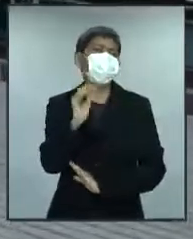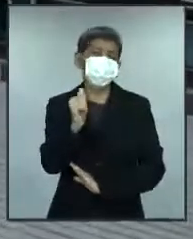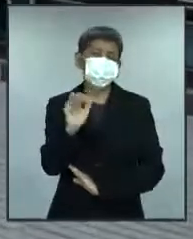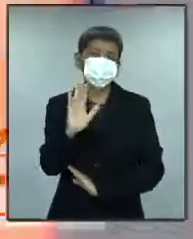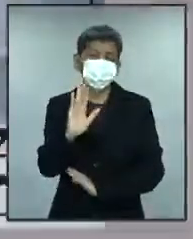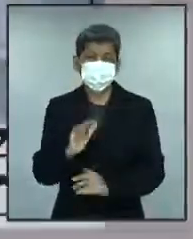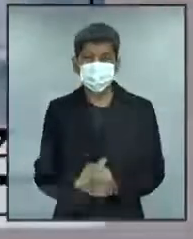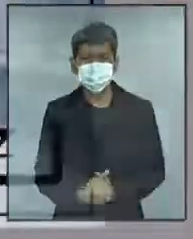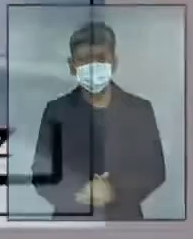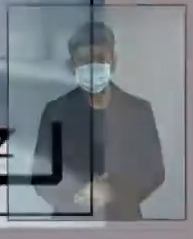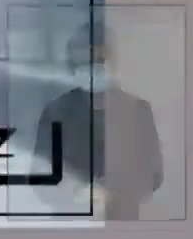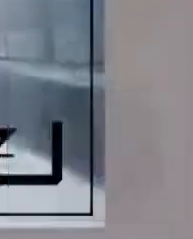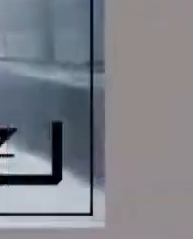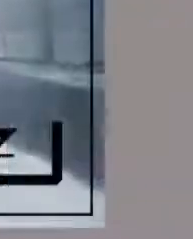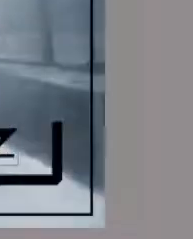ดีกว่า